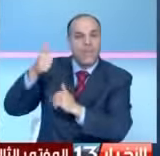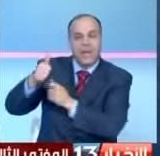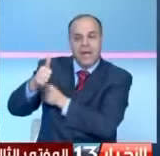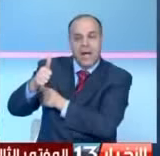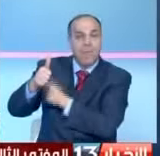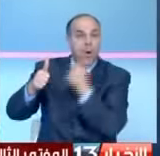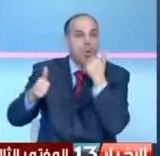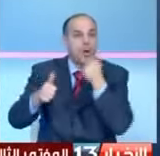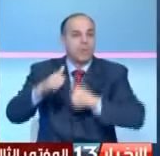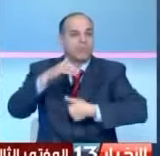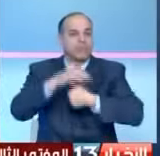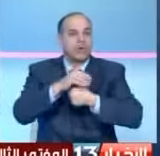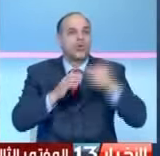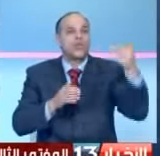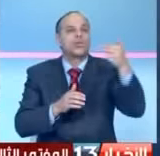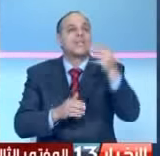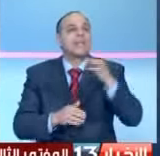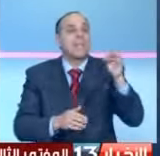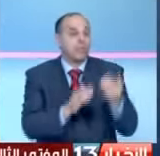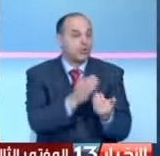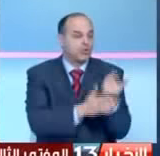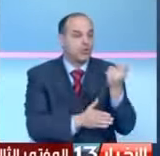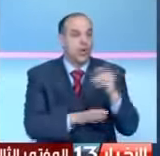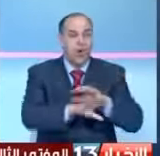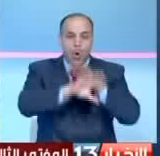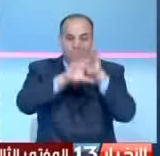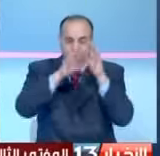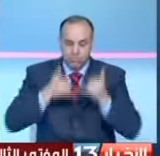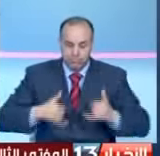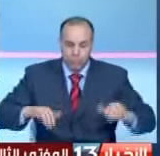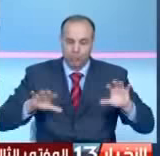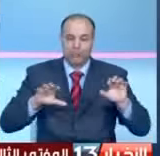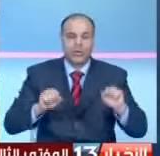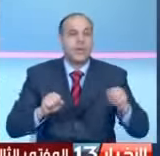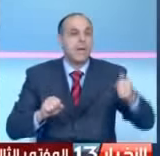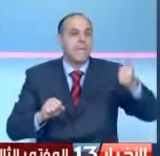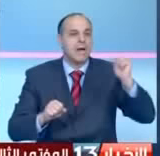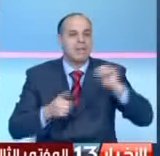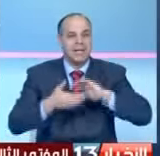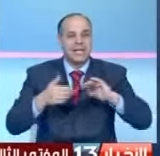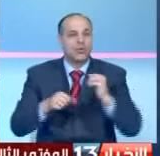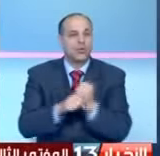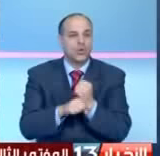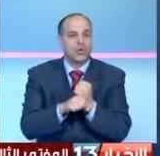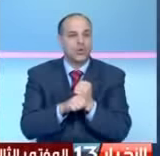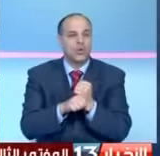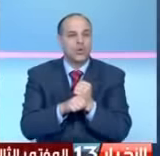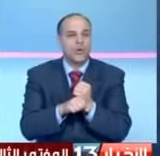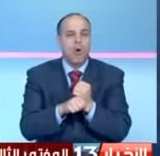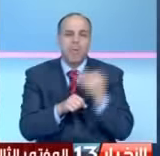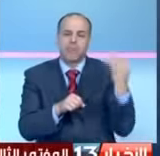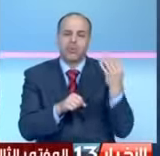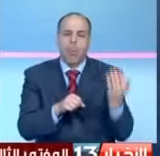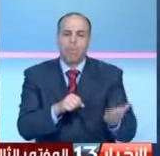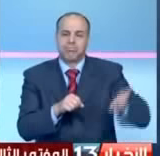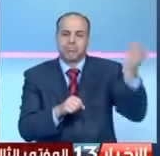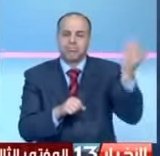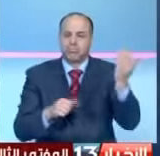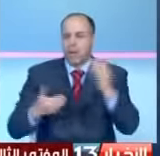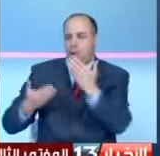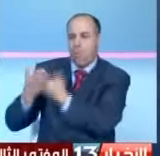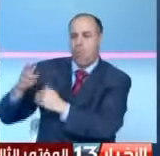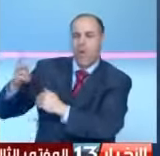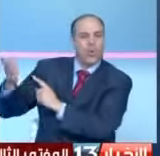النقابية برئاسة نور الدين الطابوبي بكامل مقاعد المكتب التنفيذي للاتحاد بفارق كبير عن القائمة